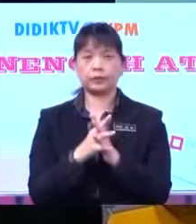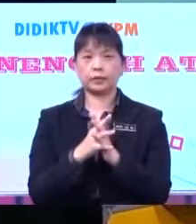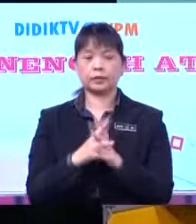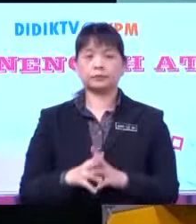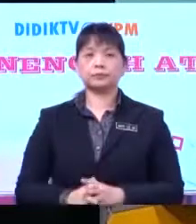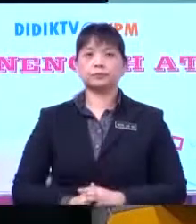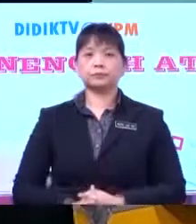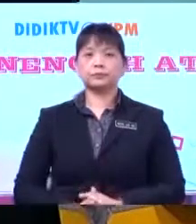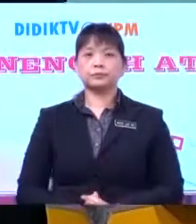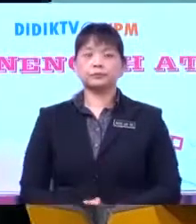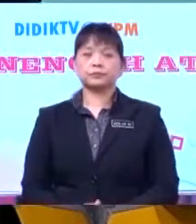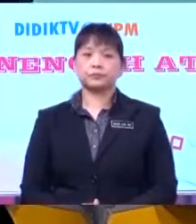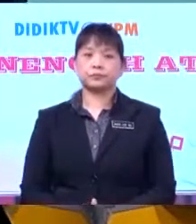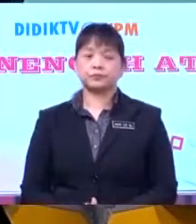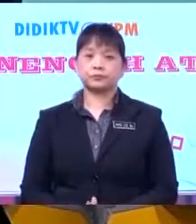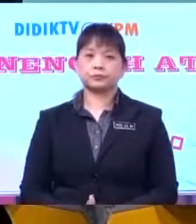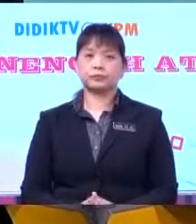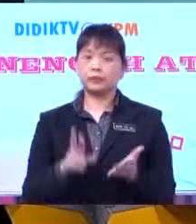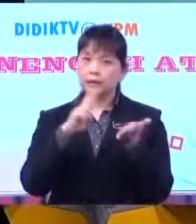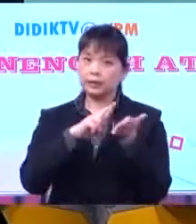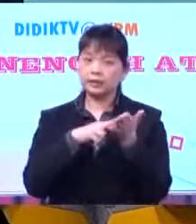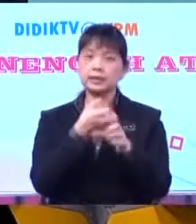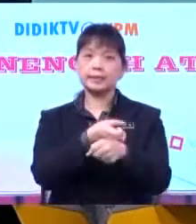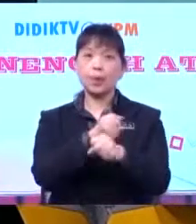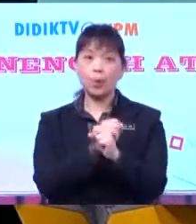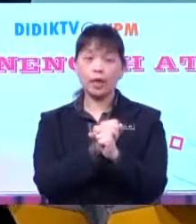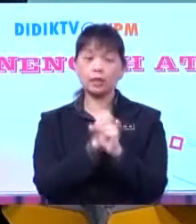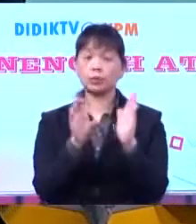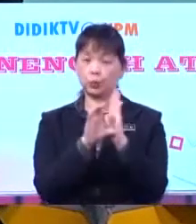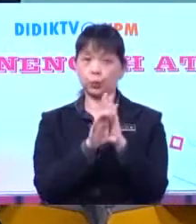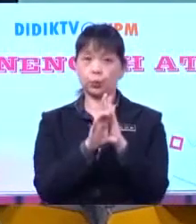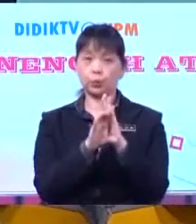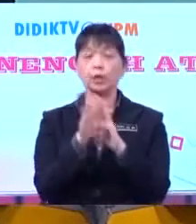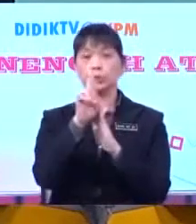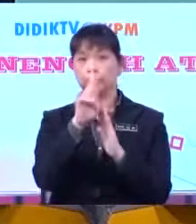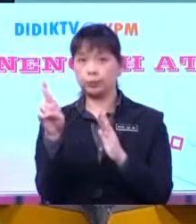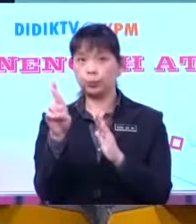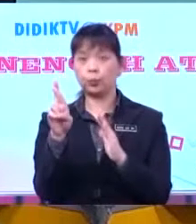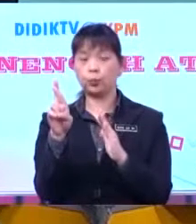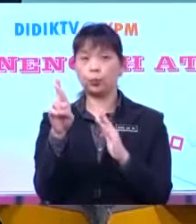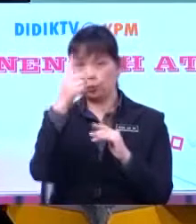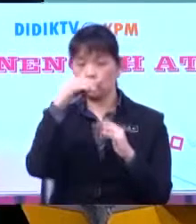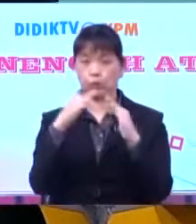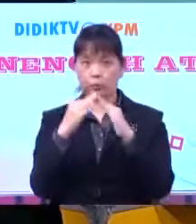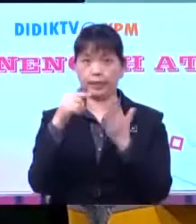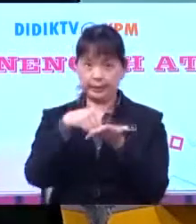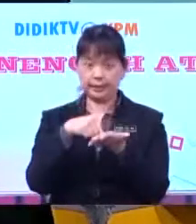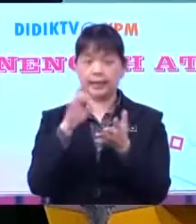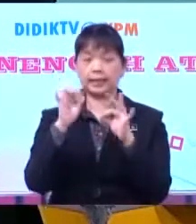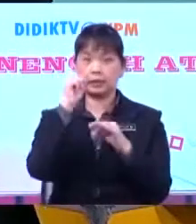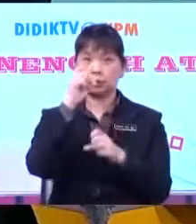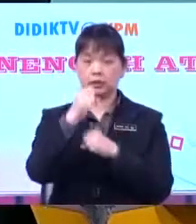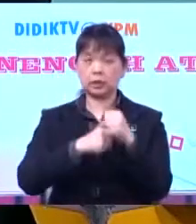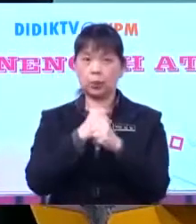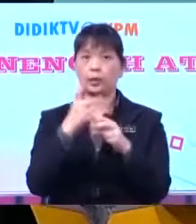menilai kadar Sewon Islam contohnya Jadi kalau setahun